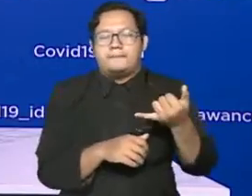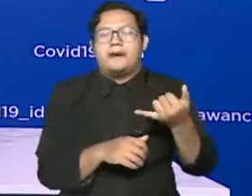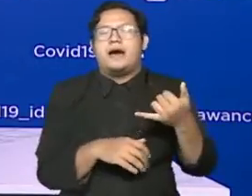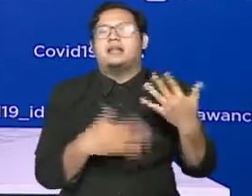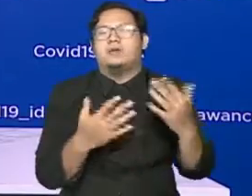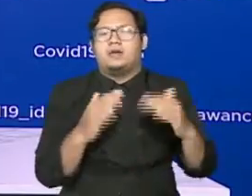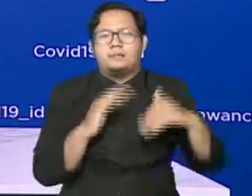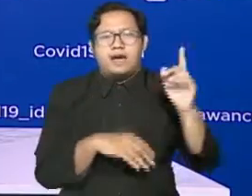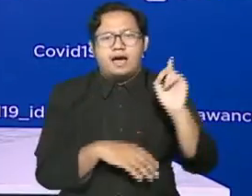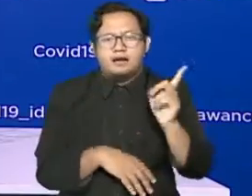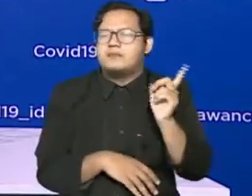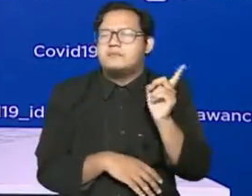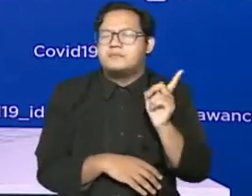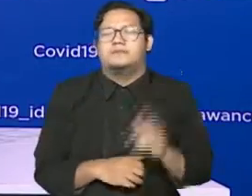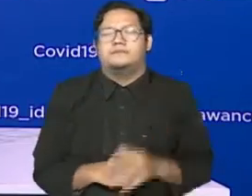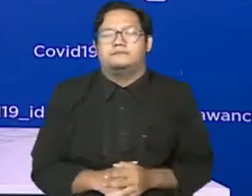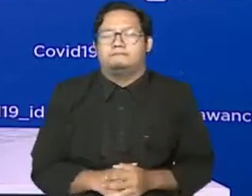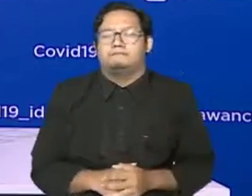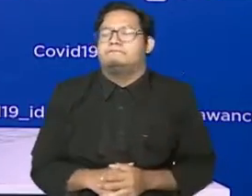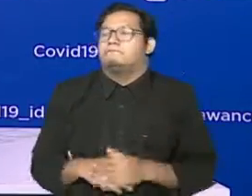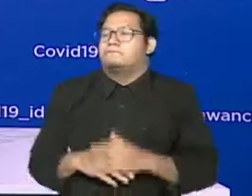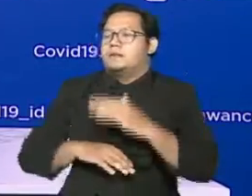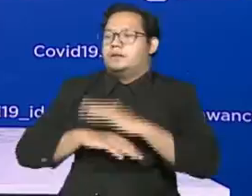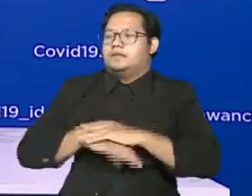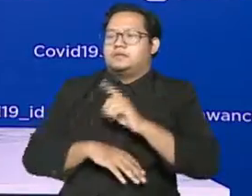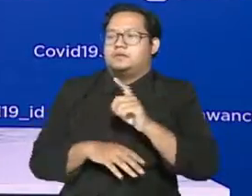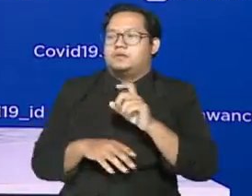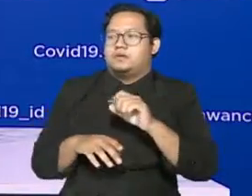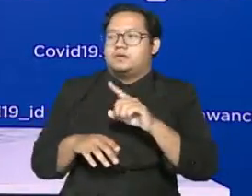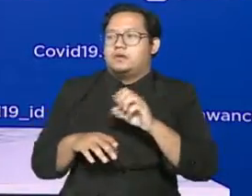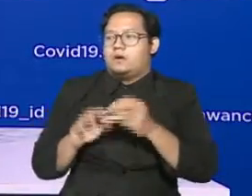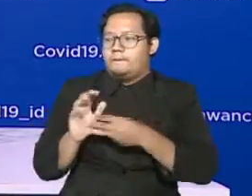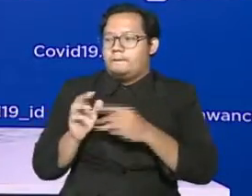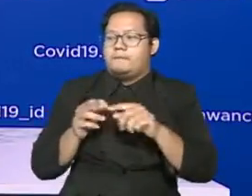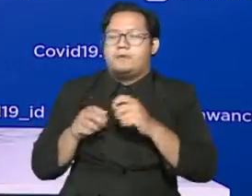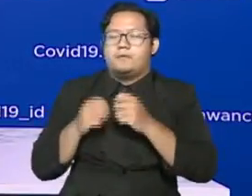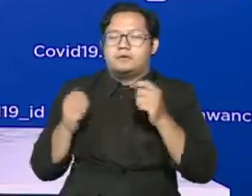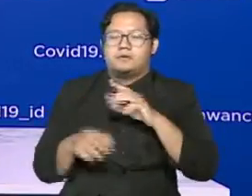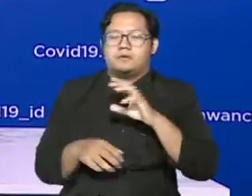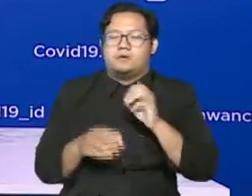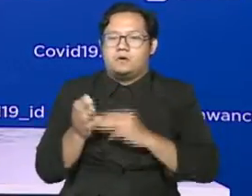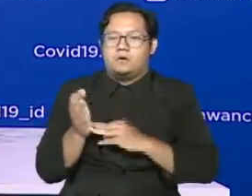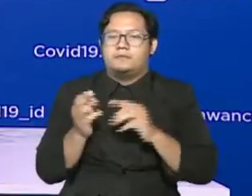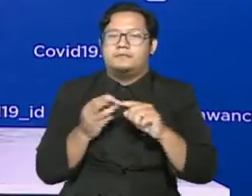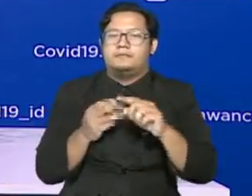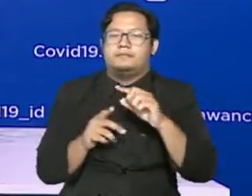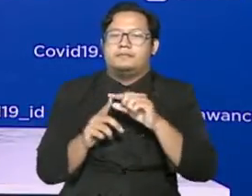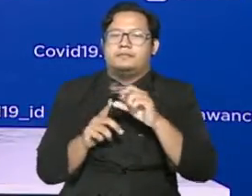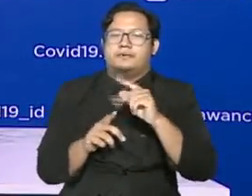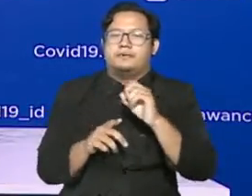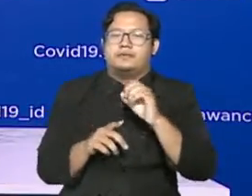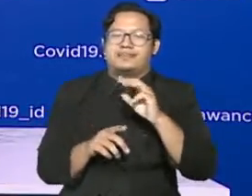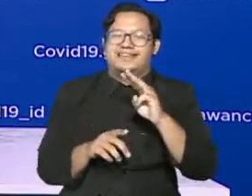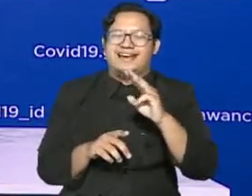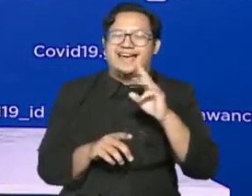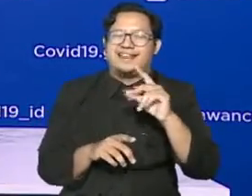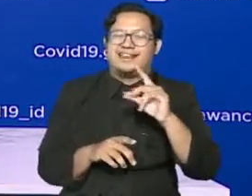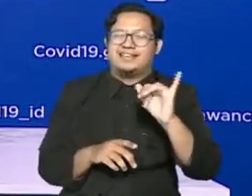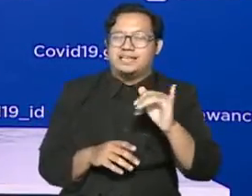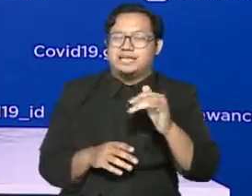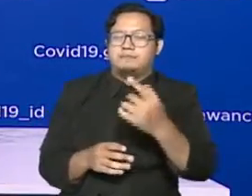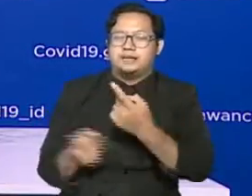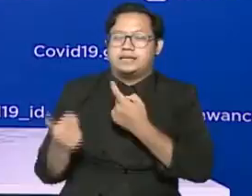Terima kasih kepada beritasatu.com kompas.com dan Pro 3 RRI Hai